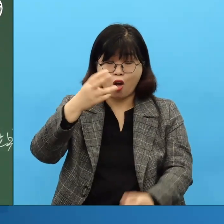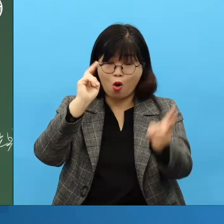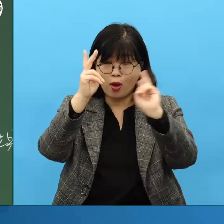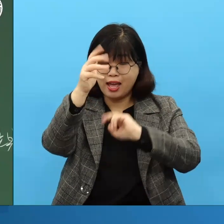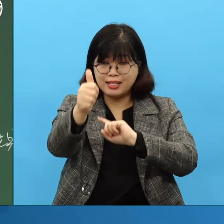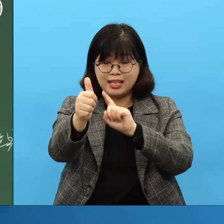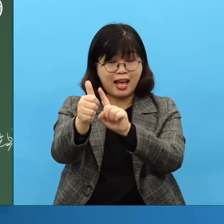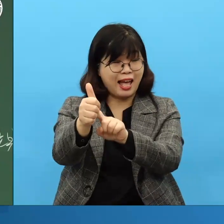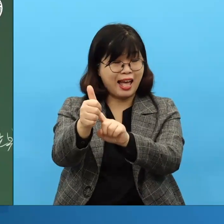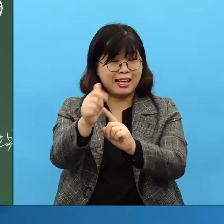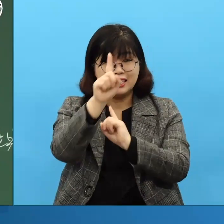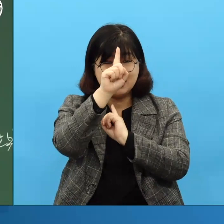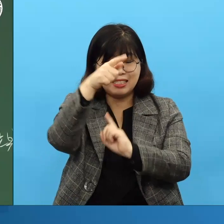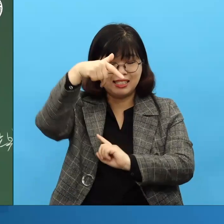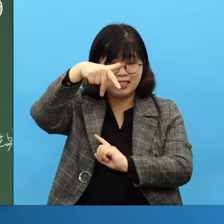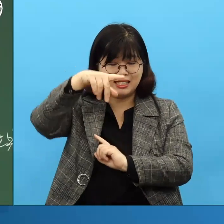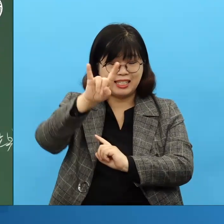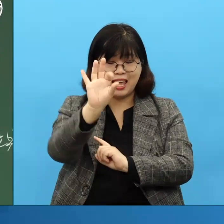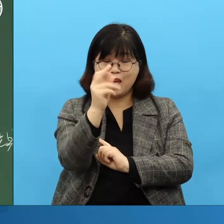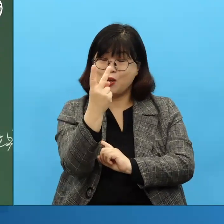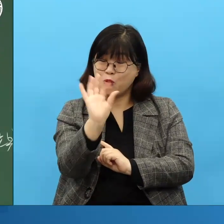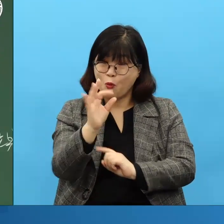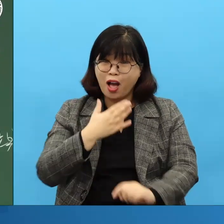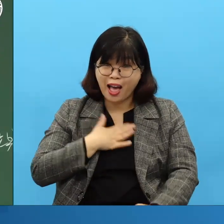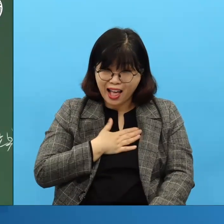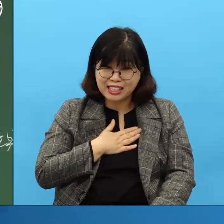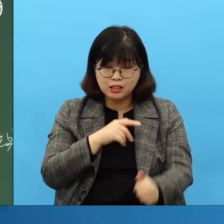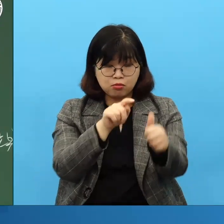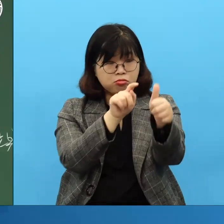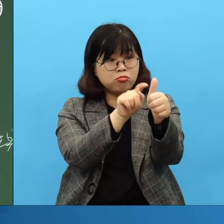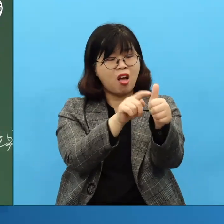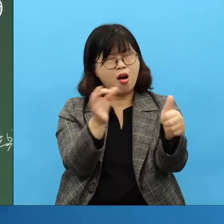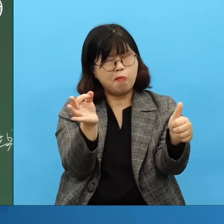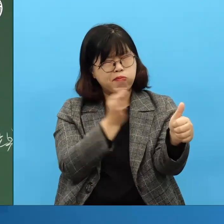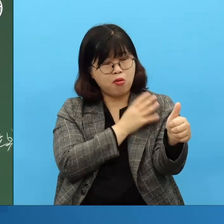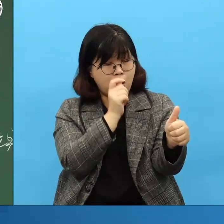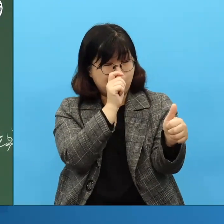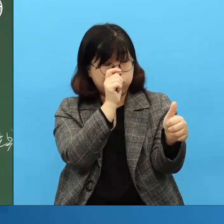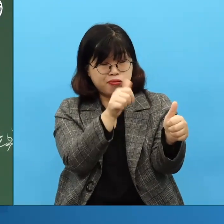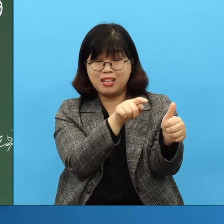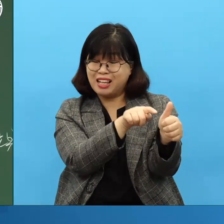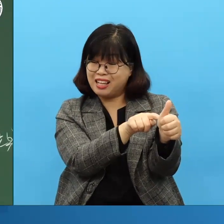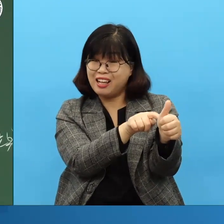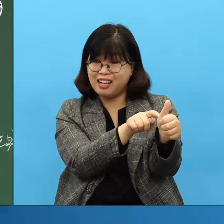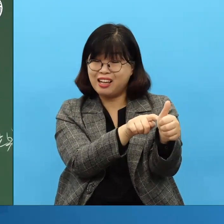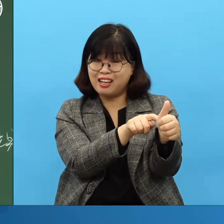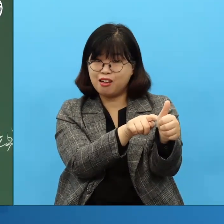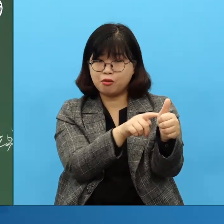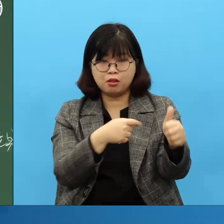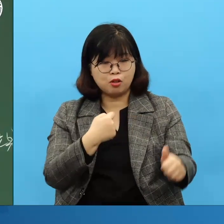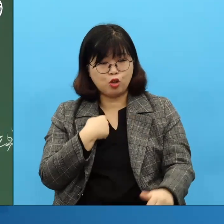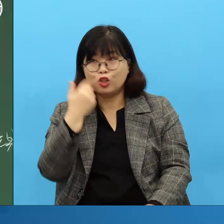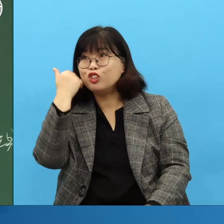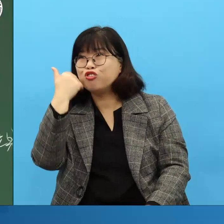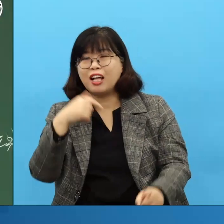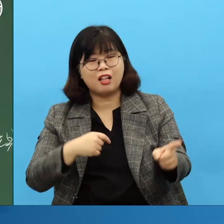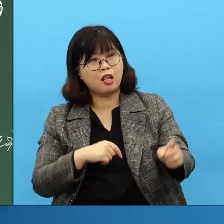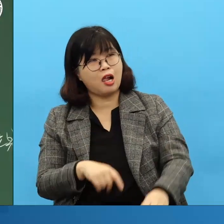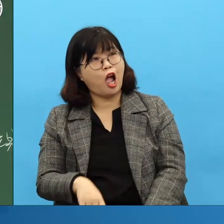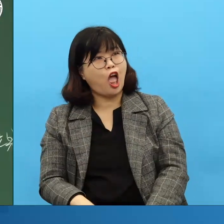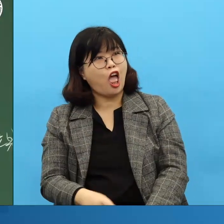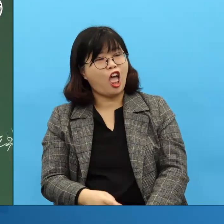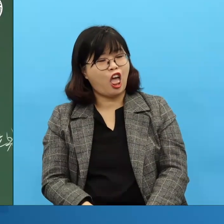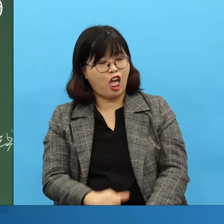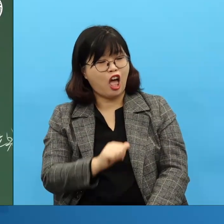"You beggar," 그지 he would 아니까. laugh in your face. 진짜 그 서울역에 거지야 이래 보세요. 그거 굉장히 상처 받아요. But if you go to